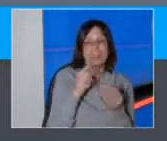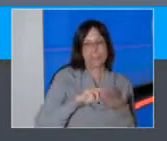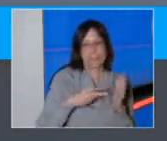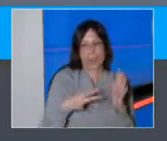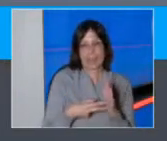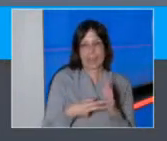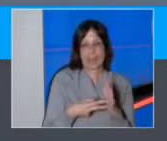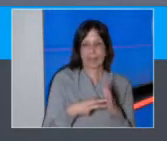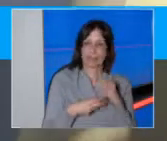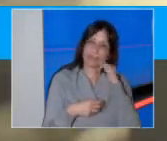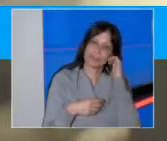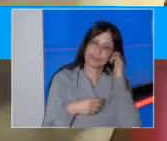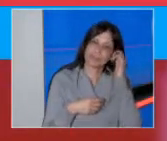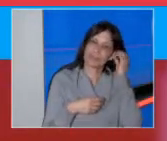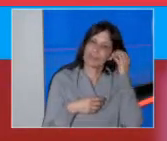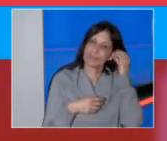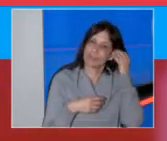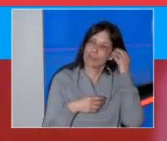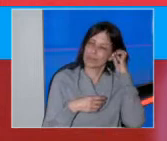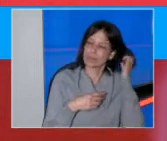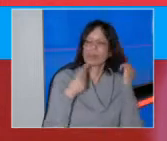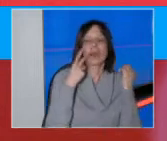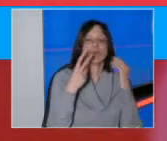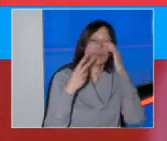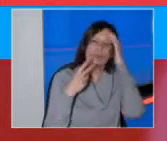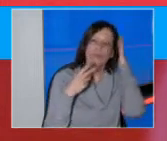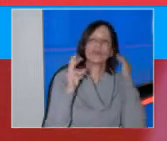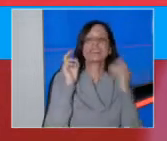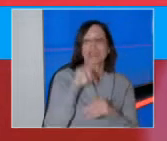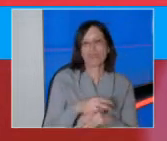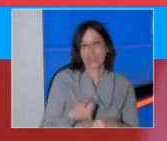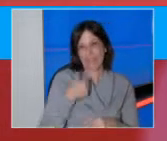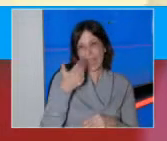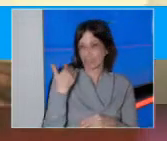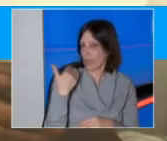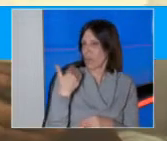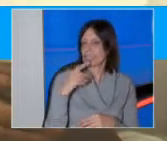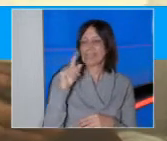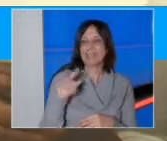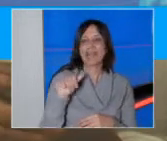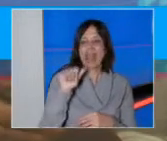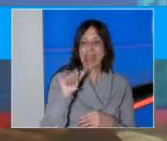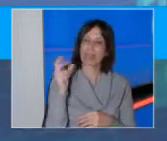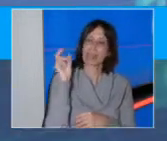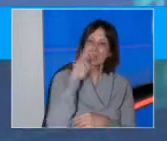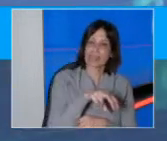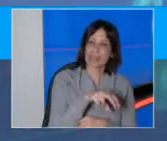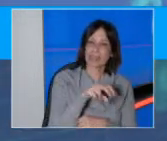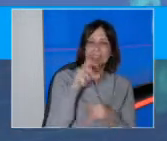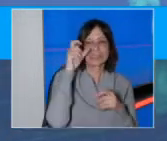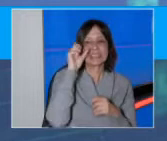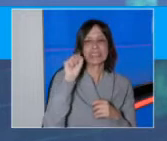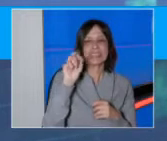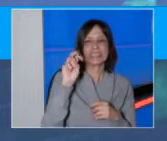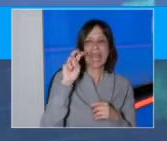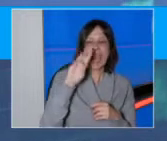ברשותך, חבר הכנסת קלנר. ראינו כמובן את ההצטרפות של השר לשעבר זאב אלקין לגדעון סער. חלק